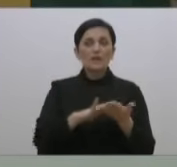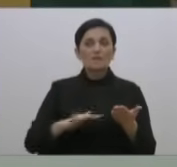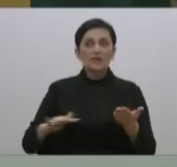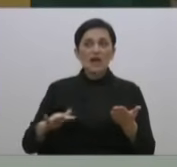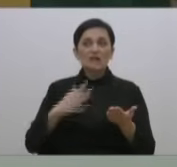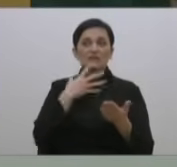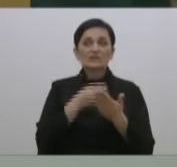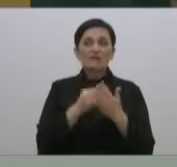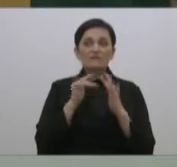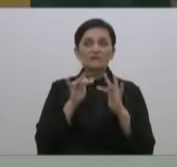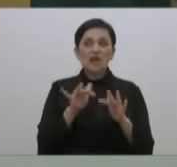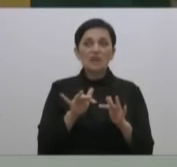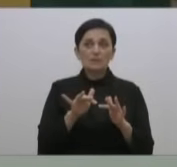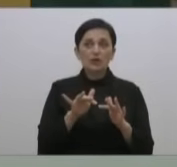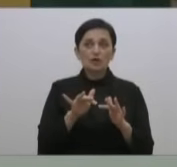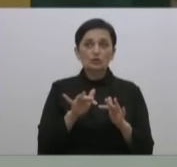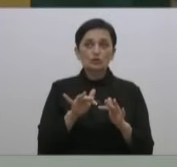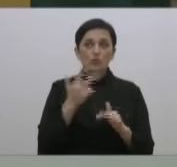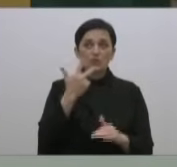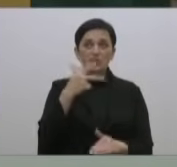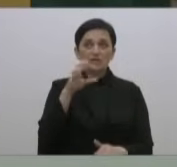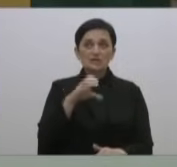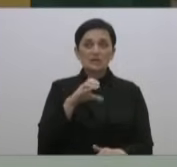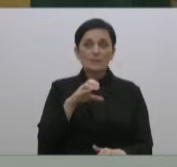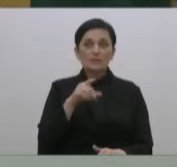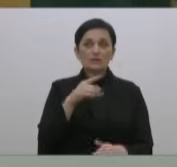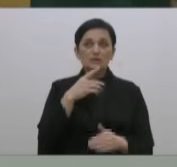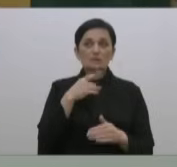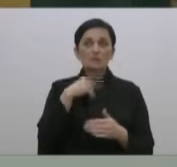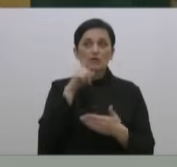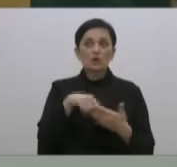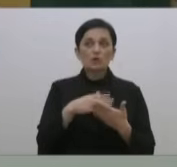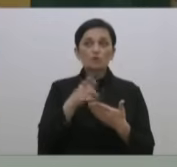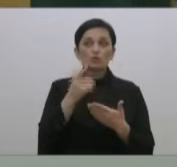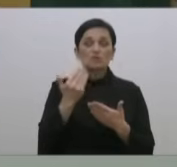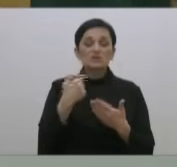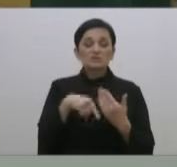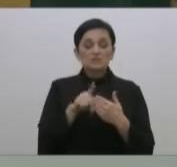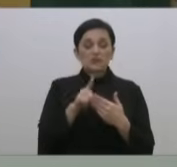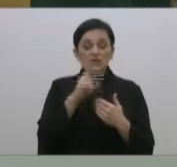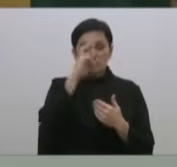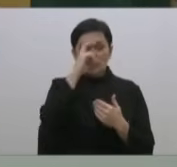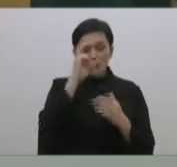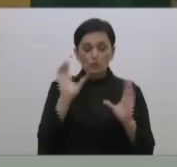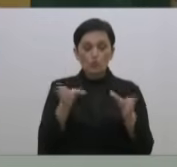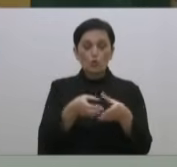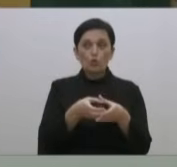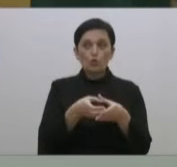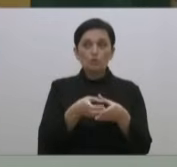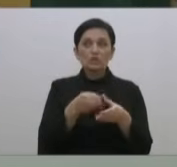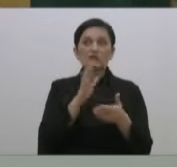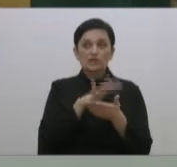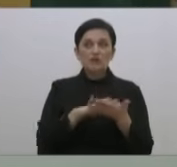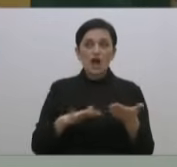zeleps, tavi sakmianobas, sută tot dat sami, medarț un nebulivar, mismir, armate gelin samtorobo gundi,